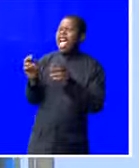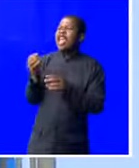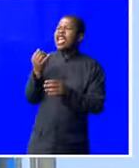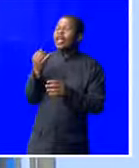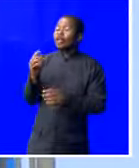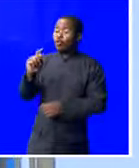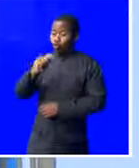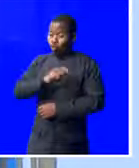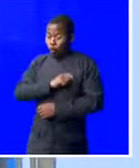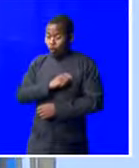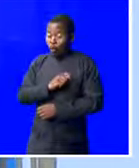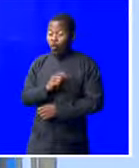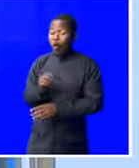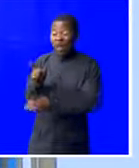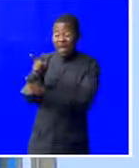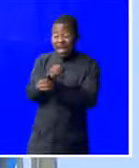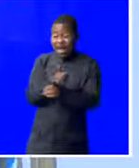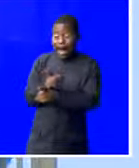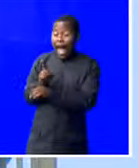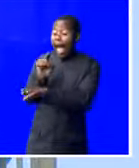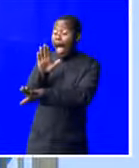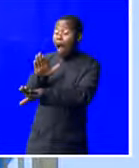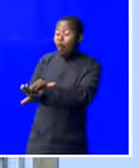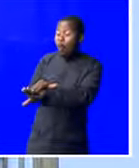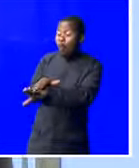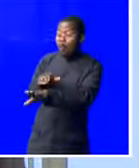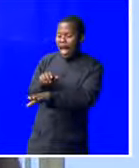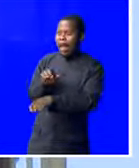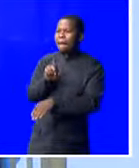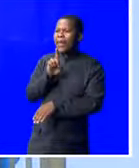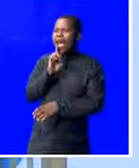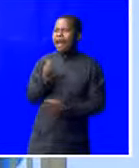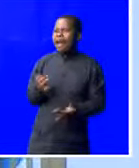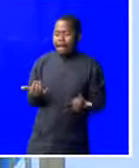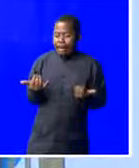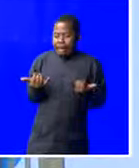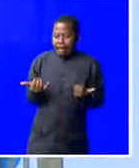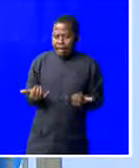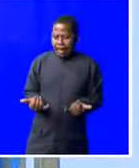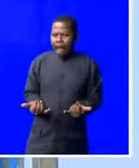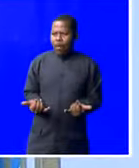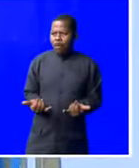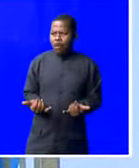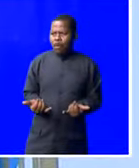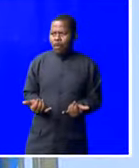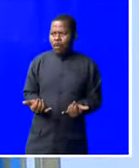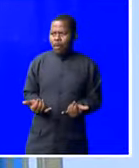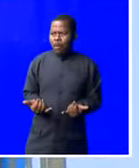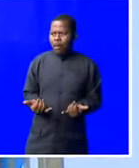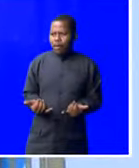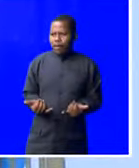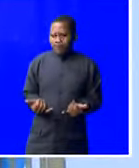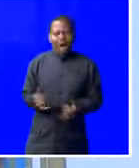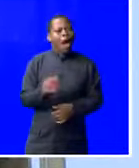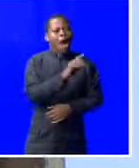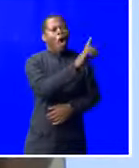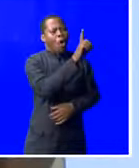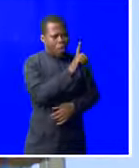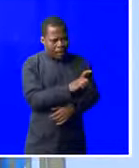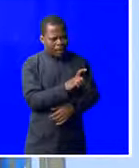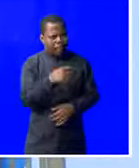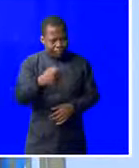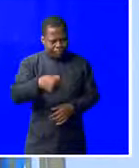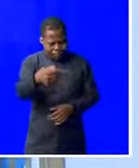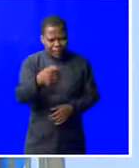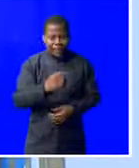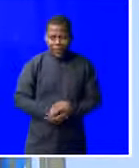ngeliciniso engabe live belingenda njani mbuto mbuto boss beka buta nje lo mbuto wakho jalisa